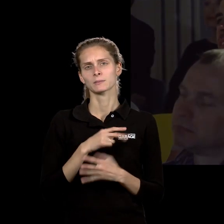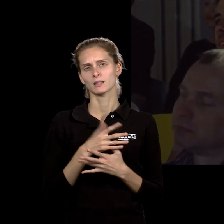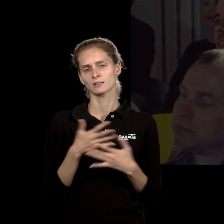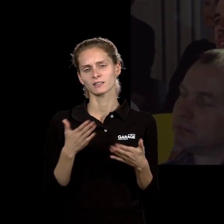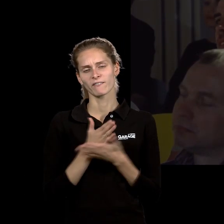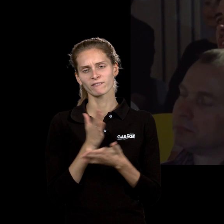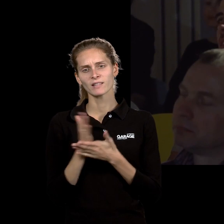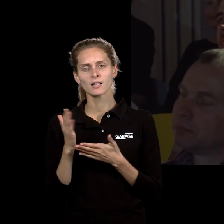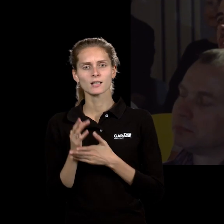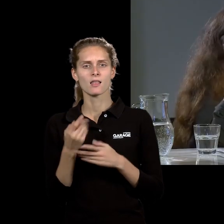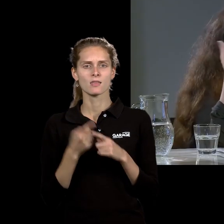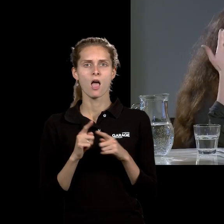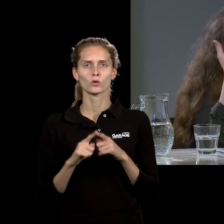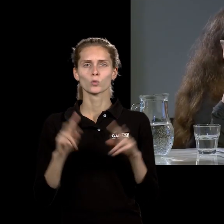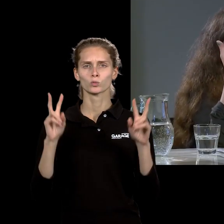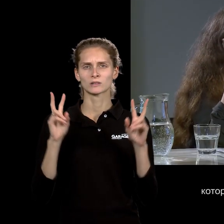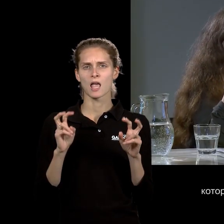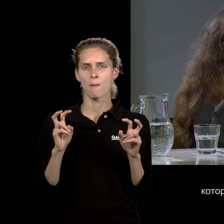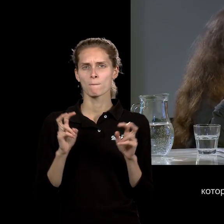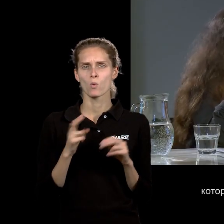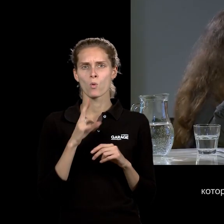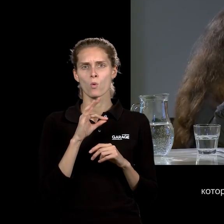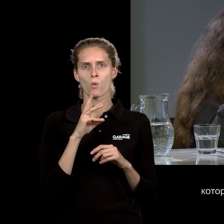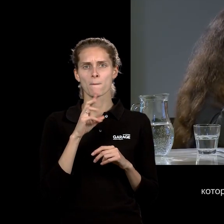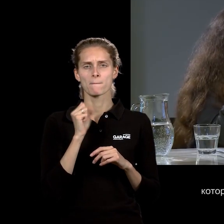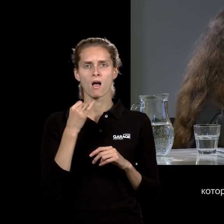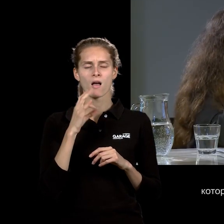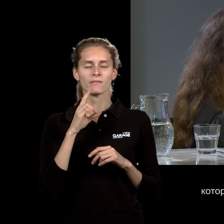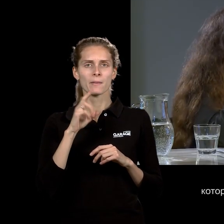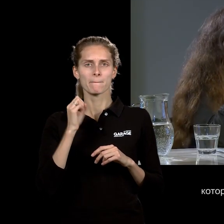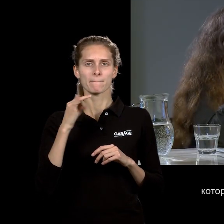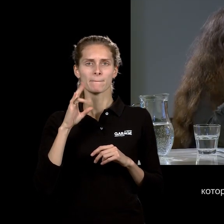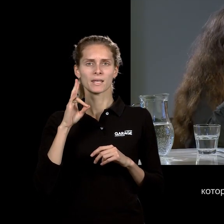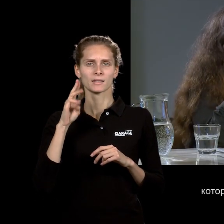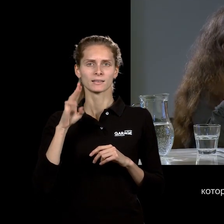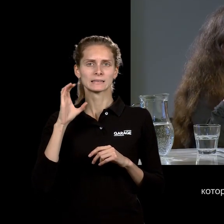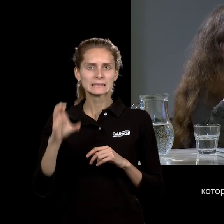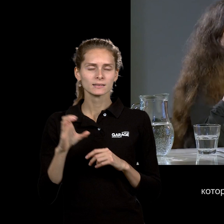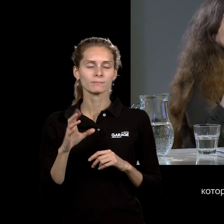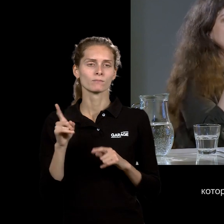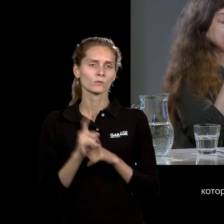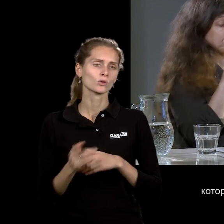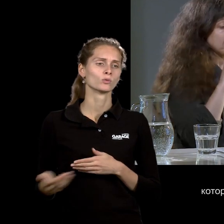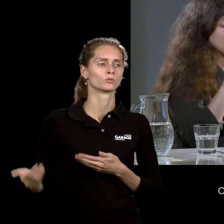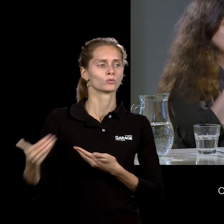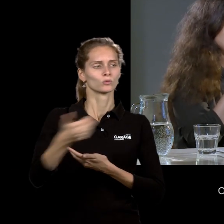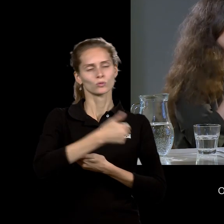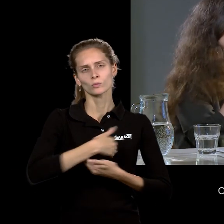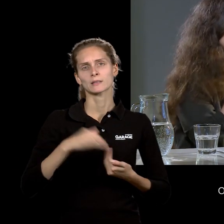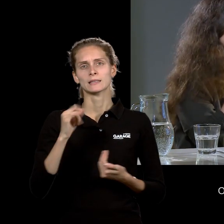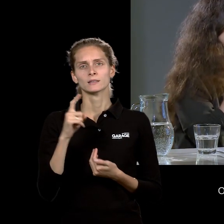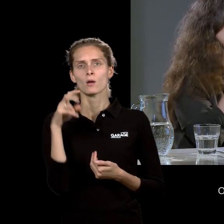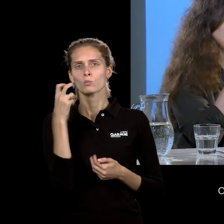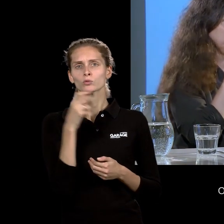эту тему вот таких этих комбайн пейнтинг, которые включают все возможные элементы, тоже собраны из мусора.